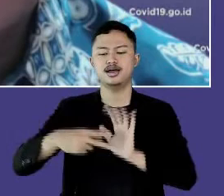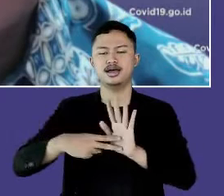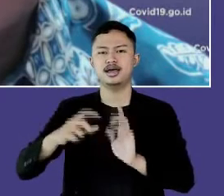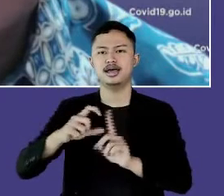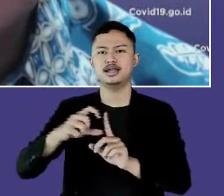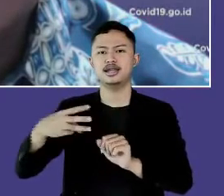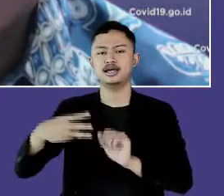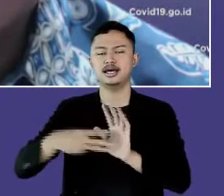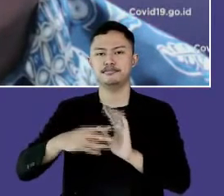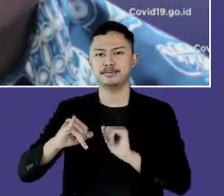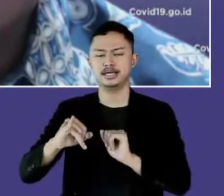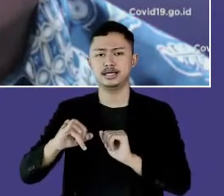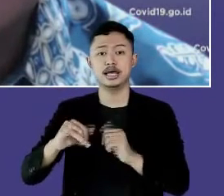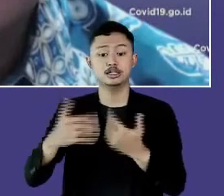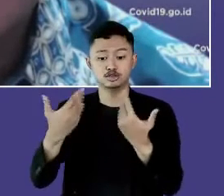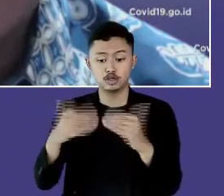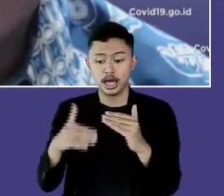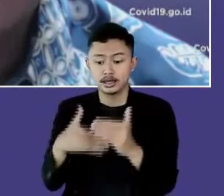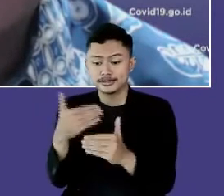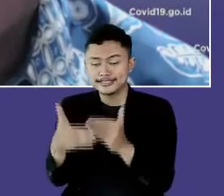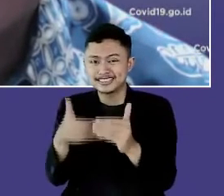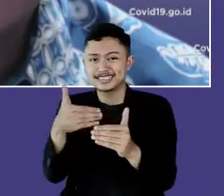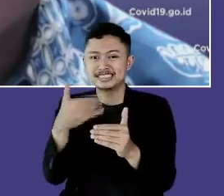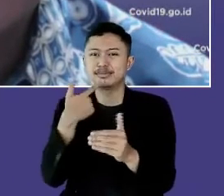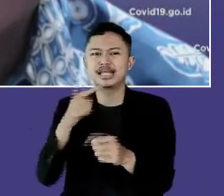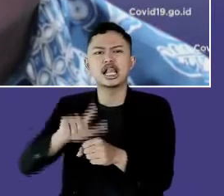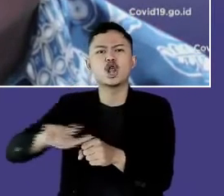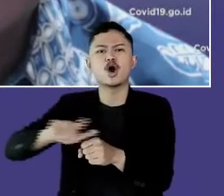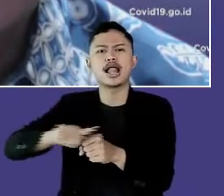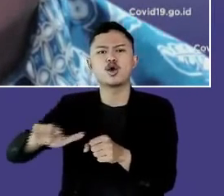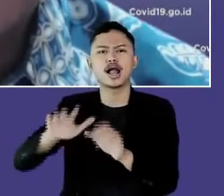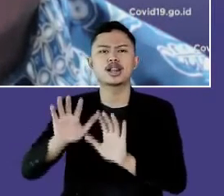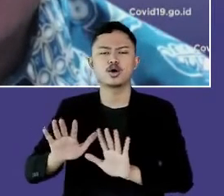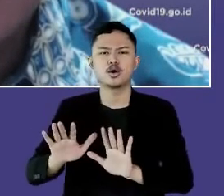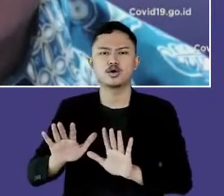bisa mengeliminasi kasusnya secara konsisten?